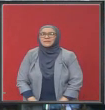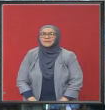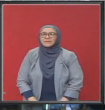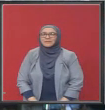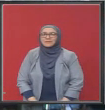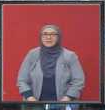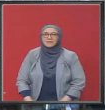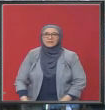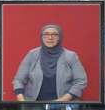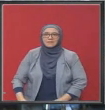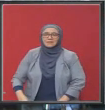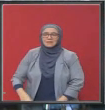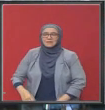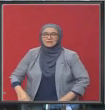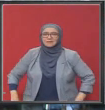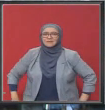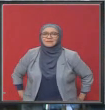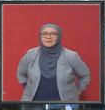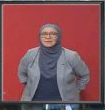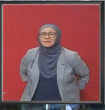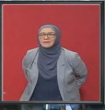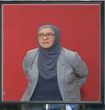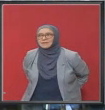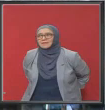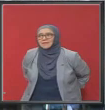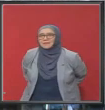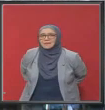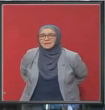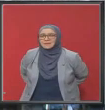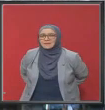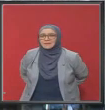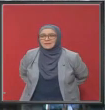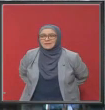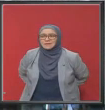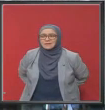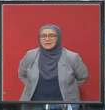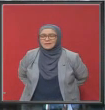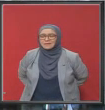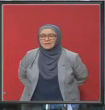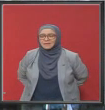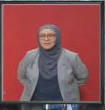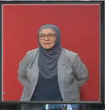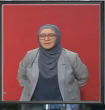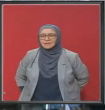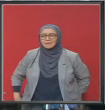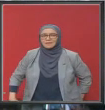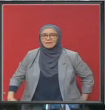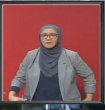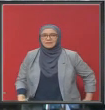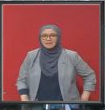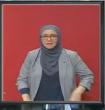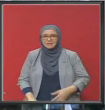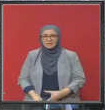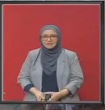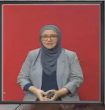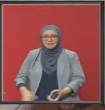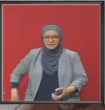pada tahun ini dan kementerian juga ingin menjelaskan bahwa kebajikan warga uitm